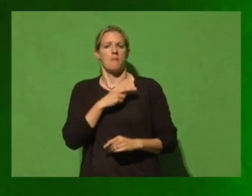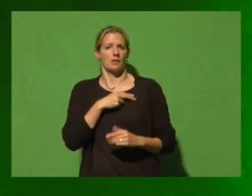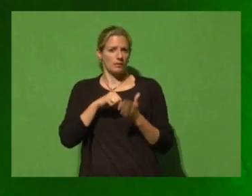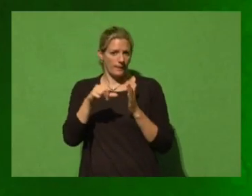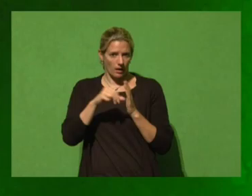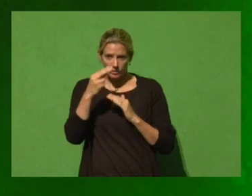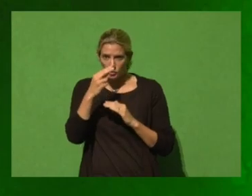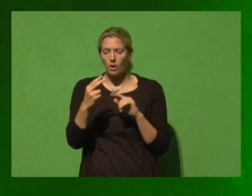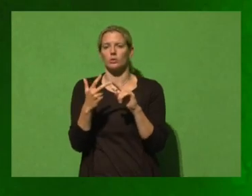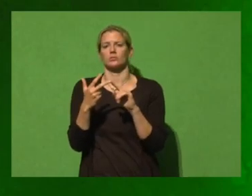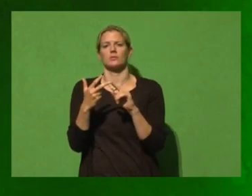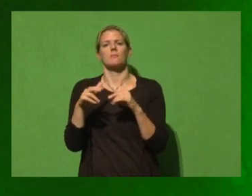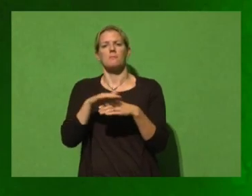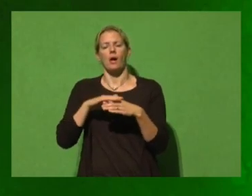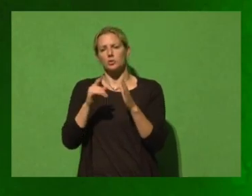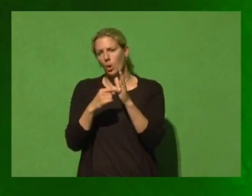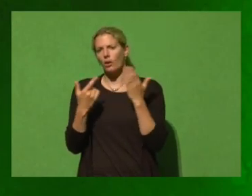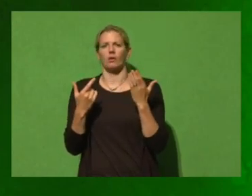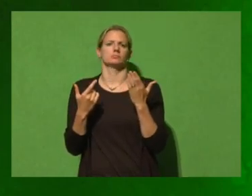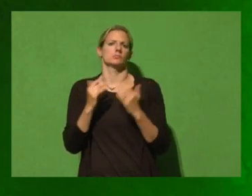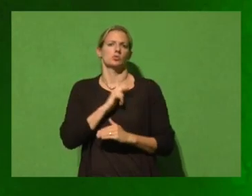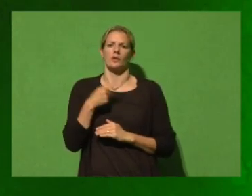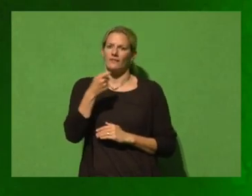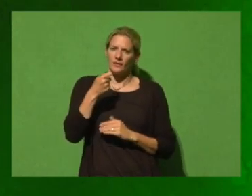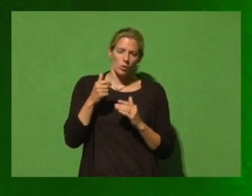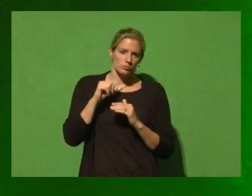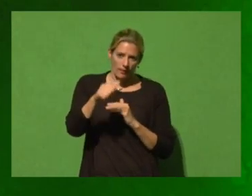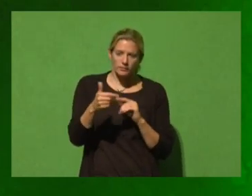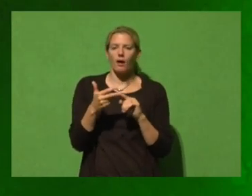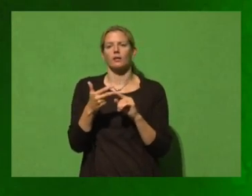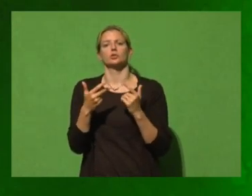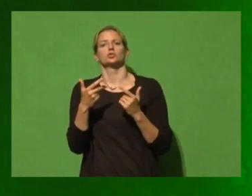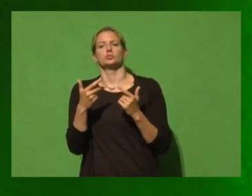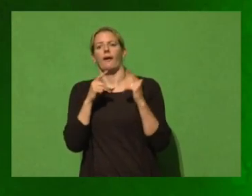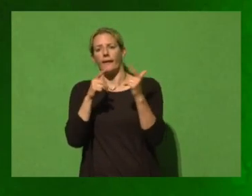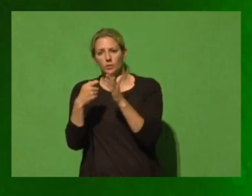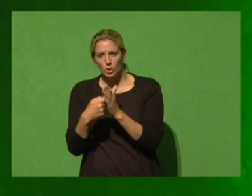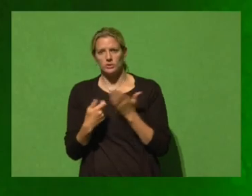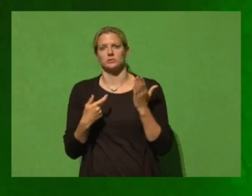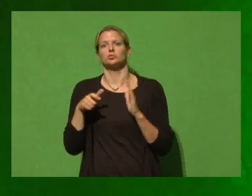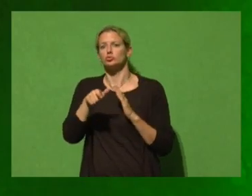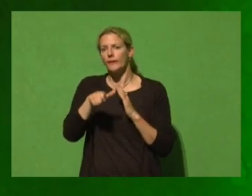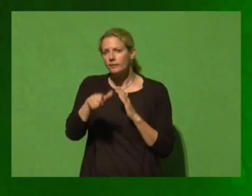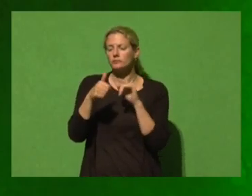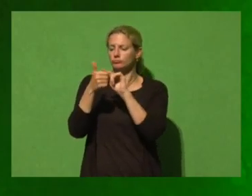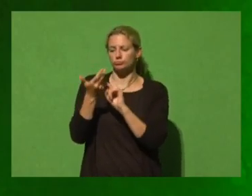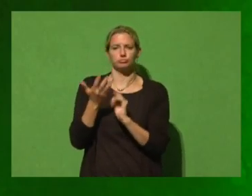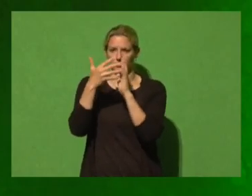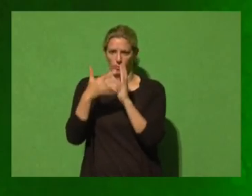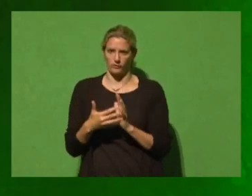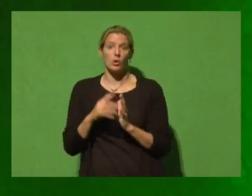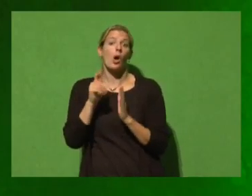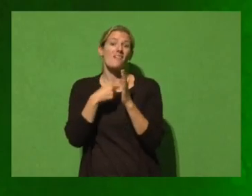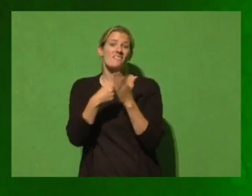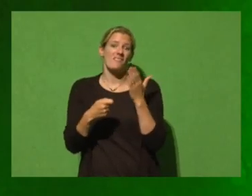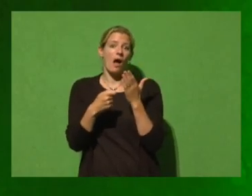und Sozialversicherungsbeiträge, Spenden, Reisekosten und den Wahlkampfetats geprüft. Ich gehe jetzt hier nicht auf alles ein, sondern will nur